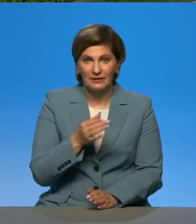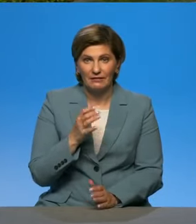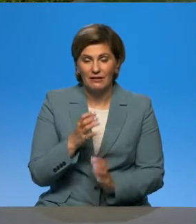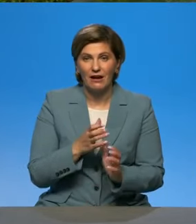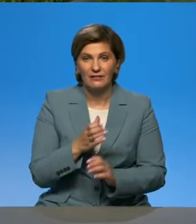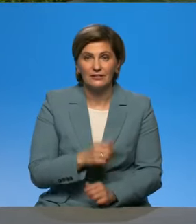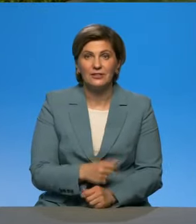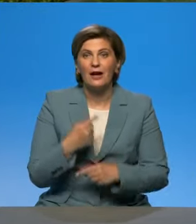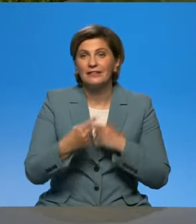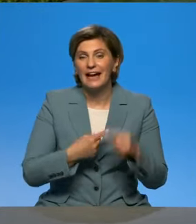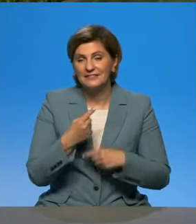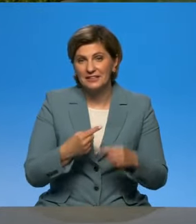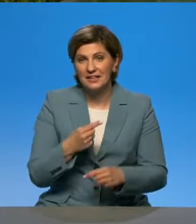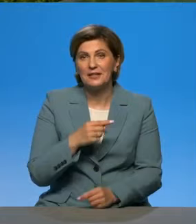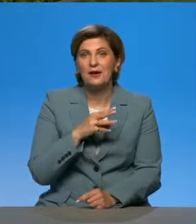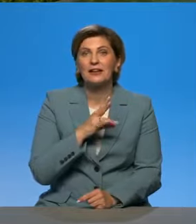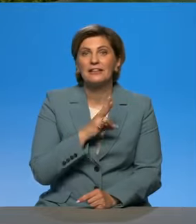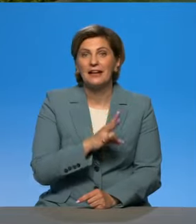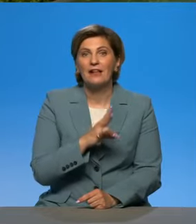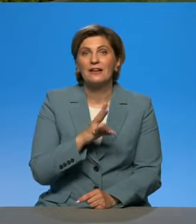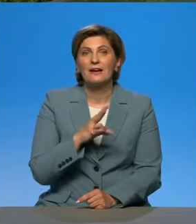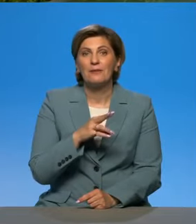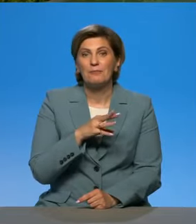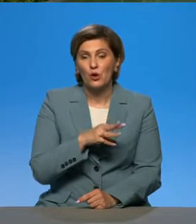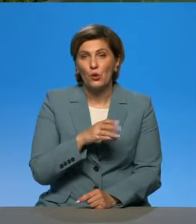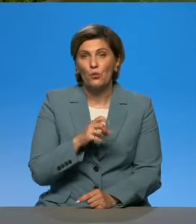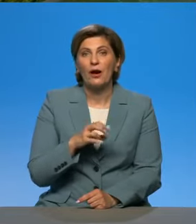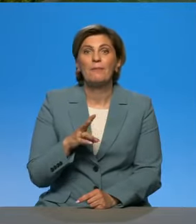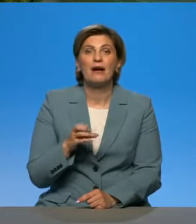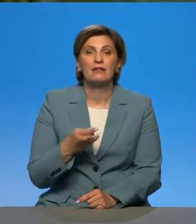Потомок Николая Миклу Хамаклая. Спасибо вам большое. Приходите еще. Спасибо.